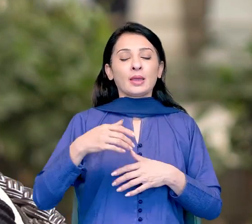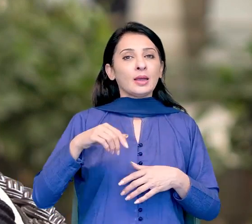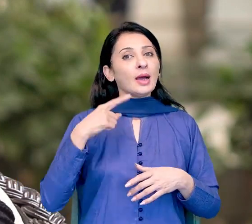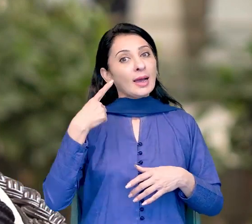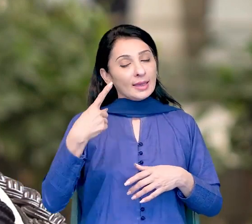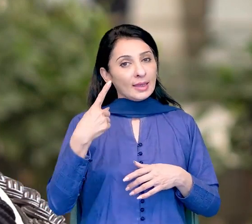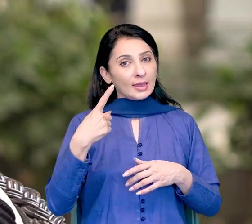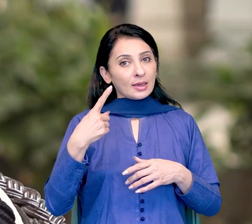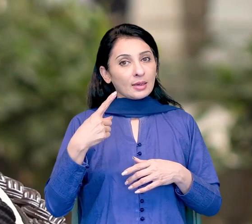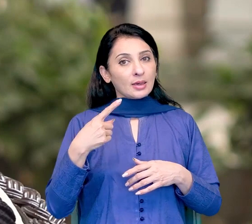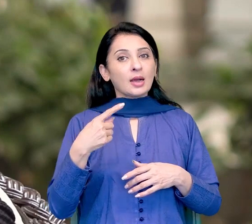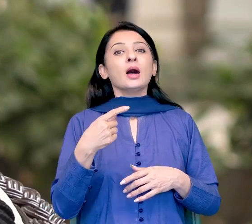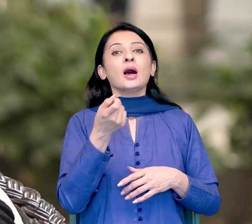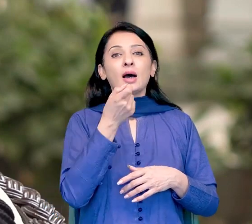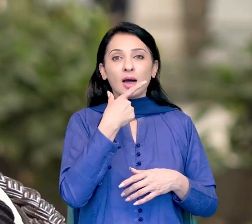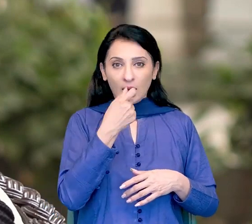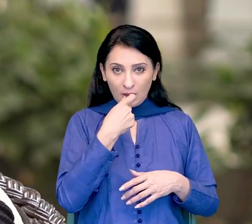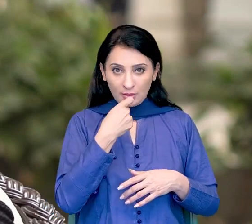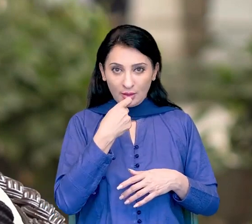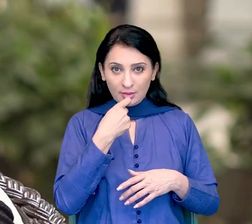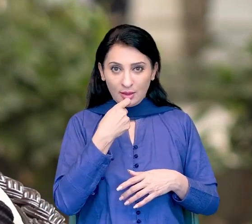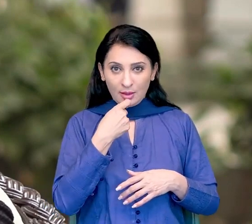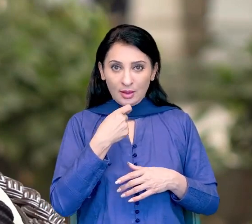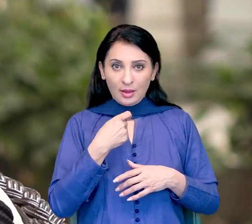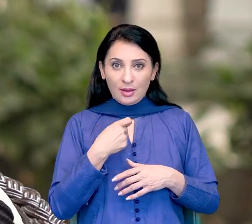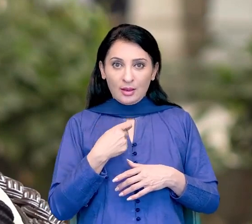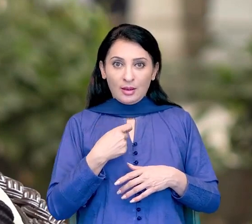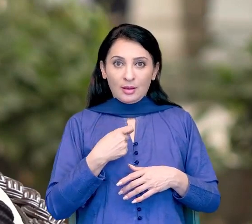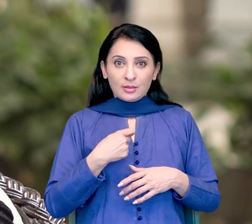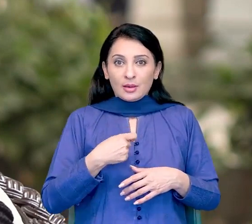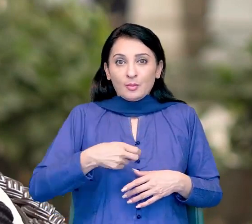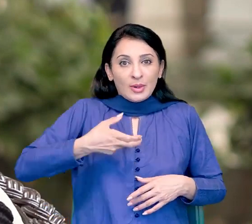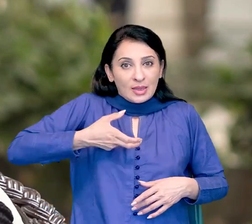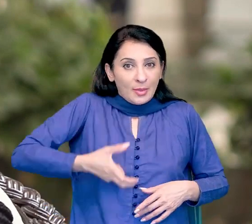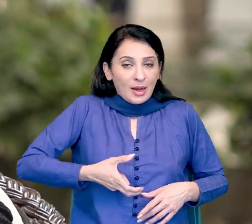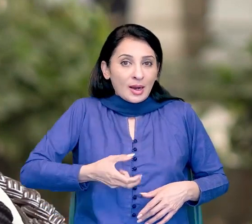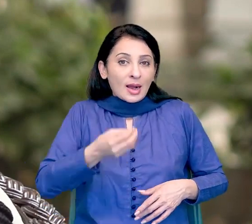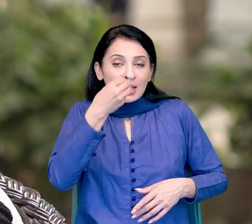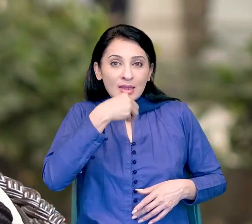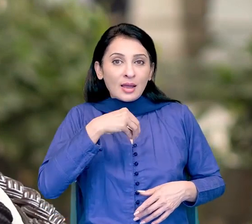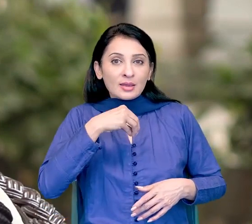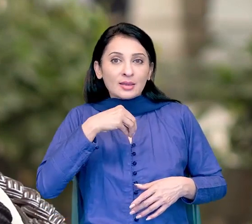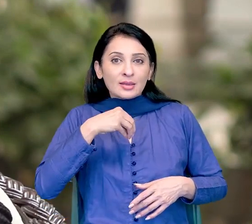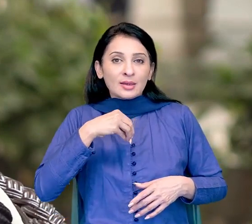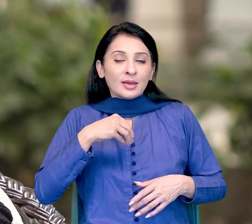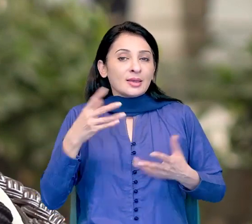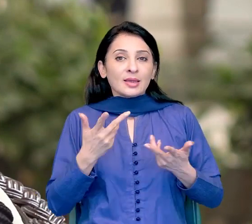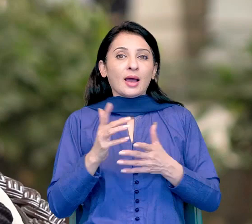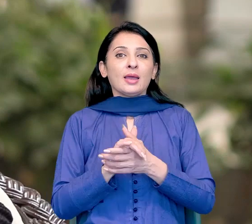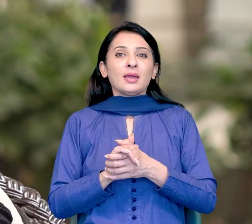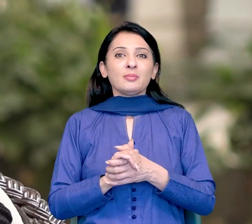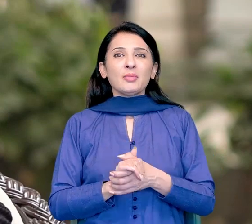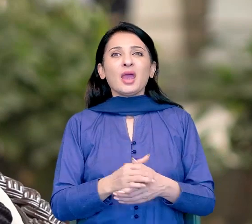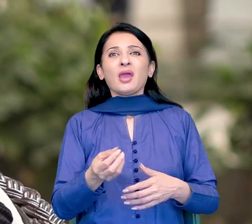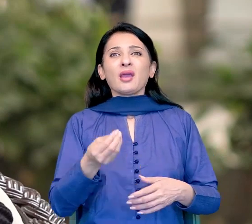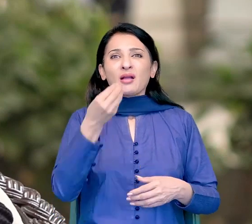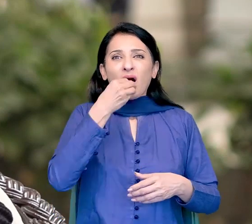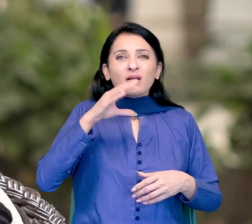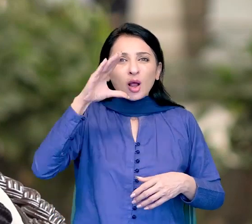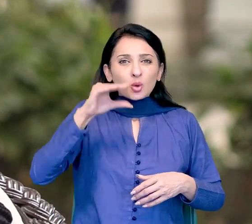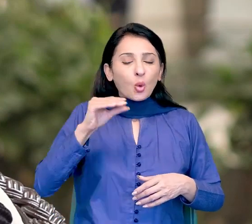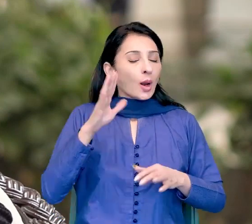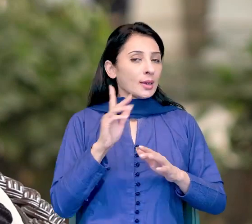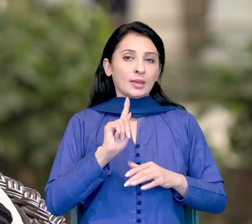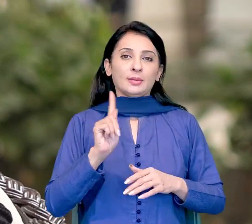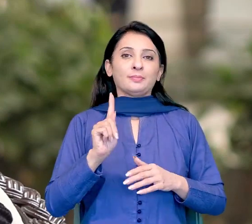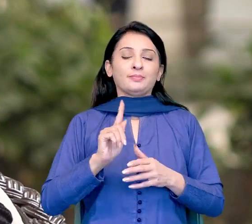امپورٹنٹ نیوٹریشن یعنی کہ غذائیت. میں ورڈ ڈائٹ استعمال نہیں کرنا چاہوں گی کیونکہ اس کی اپنی کانوٹیشنز ہیں. آئی ٹرائی ٹو